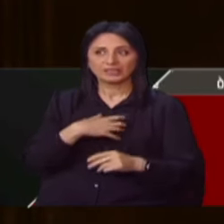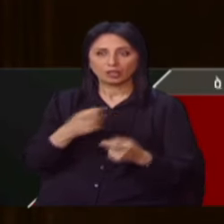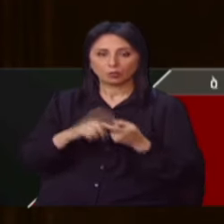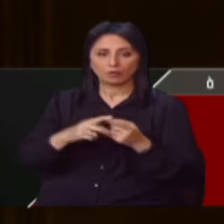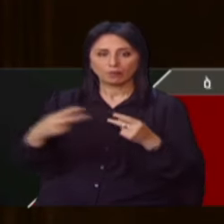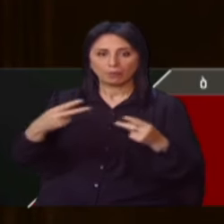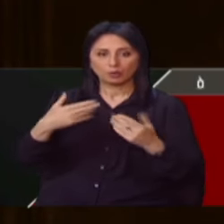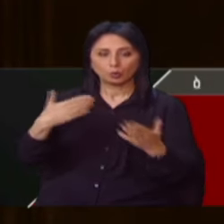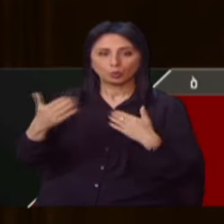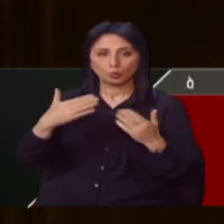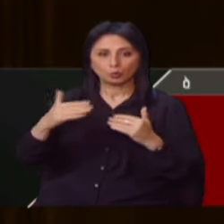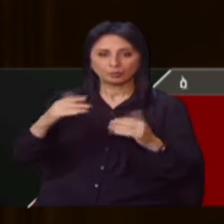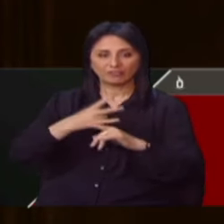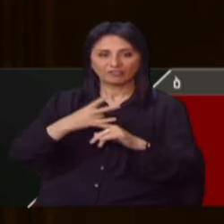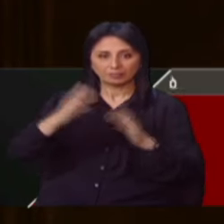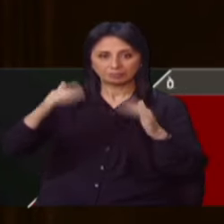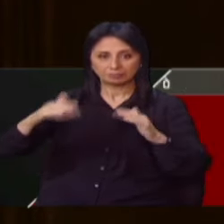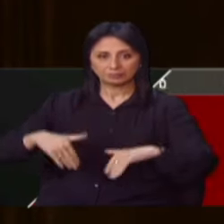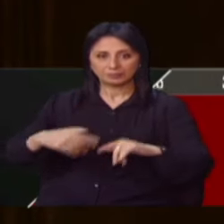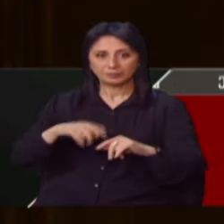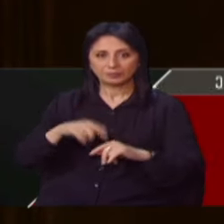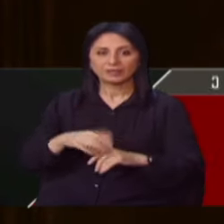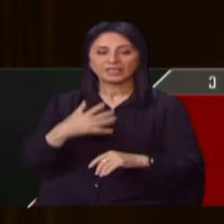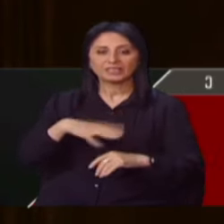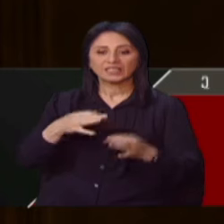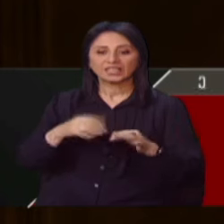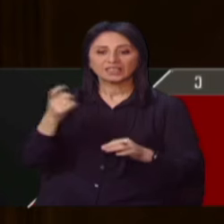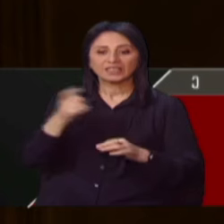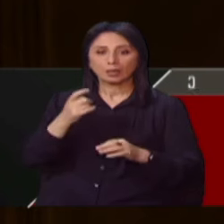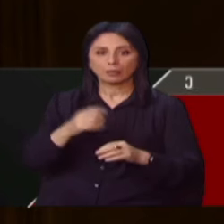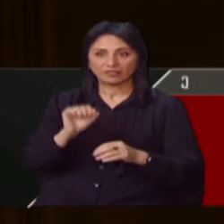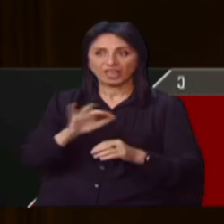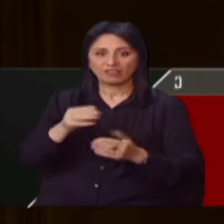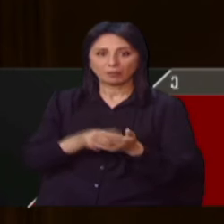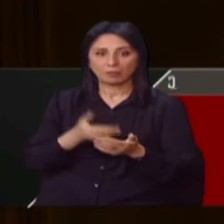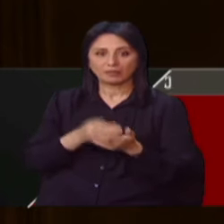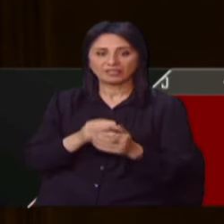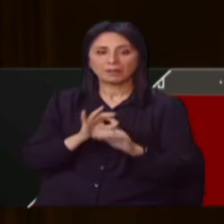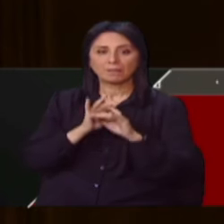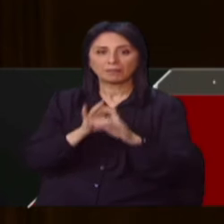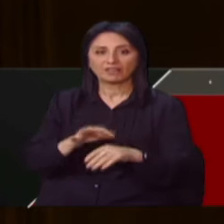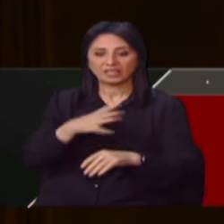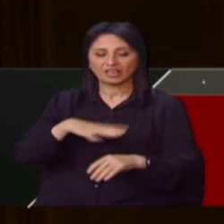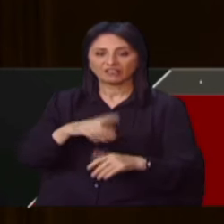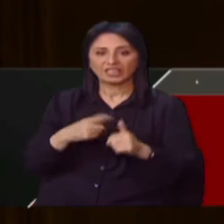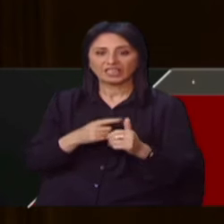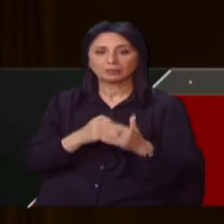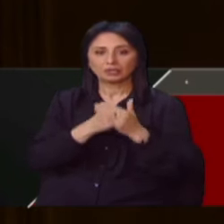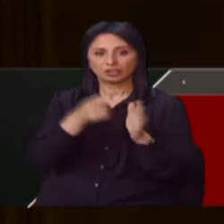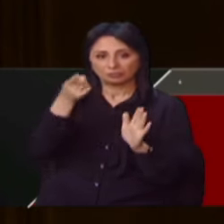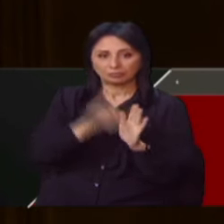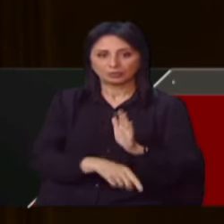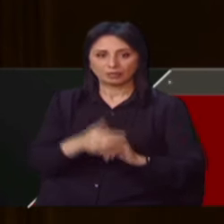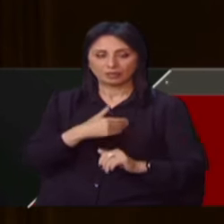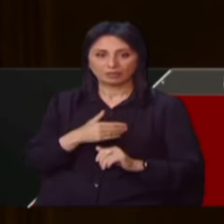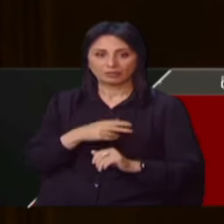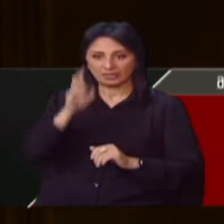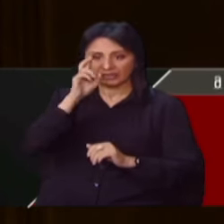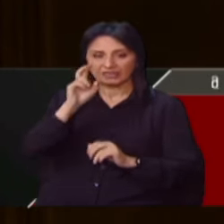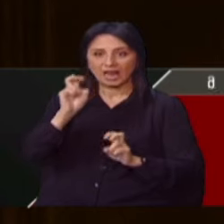მოკავშირეებთან პარტნიორული ურთიერთობების დაზიანება, საქართველოს როგორც დემოკრატიული და ცალური ფასეულობების მატარებელი, ქვეყნის იმიჯის დისკრედიტაცია,